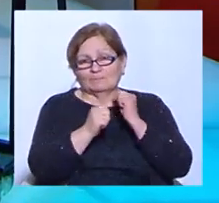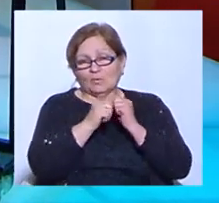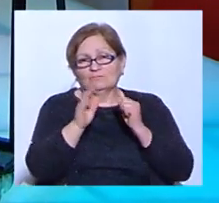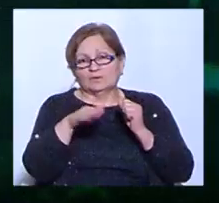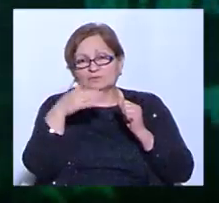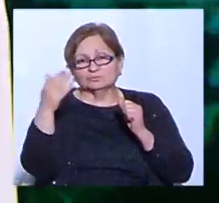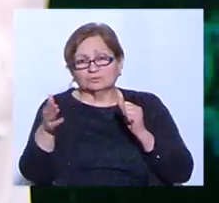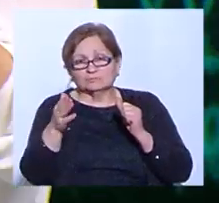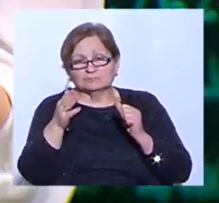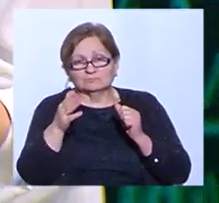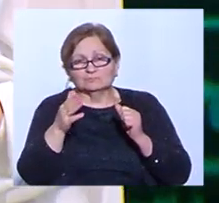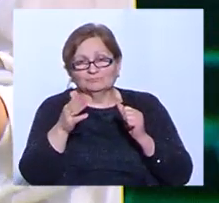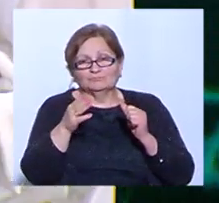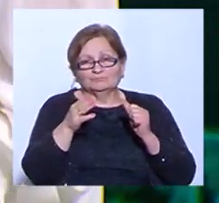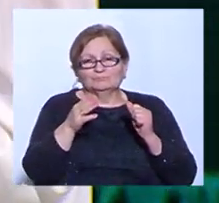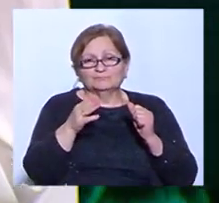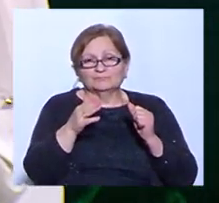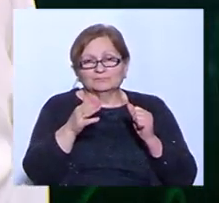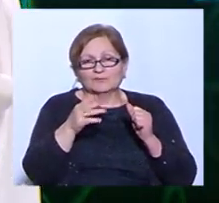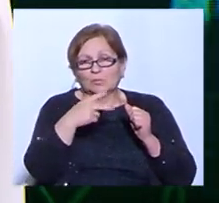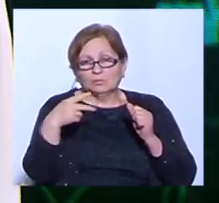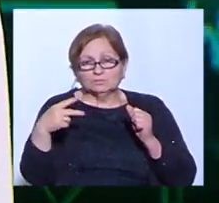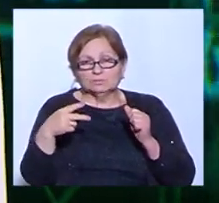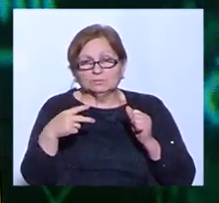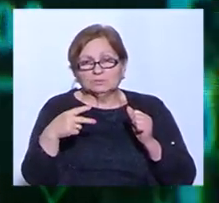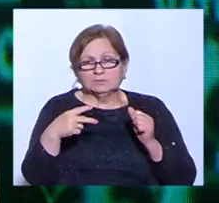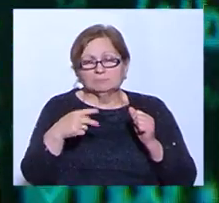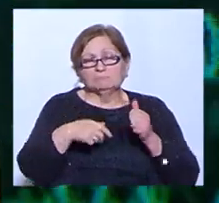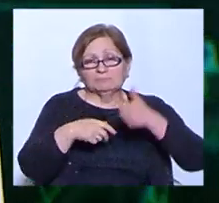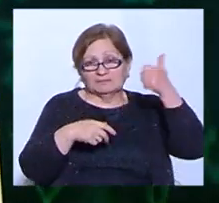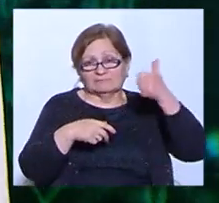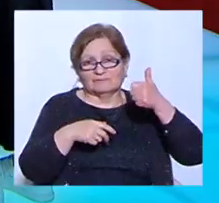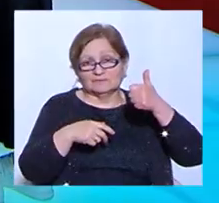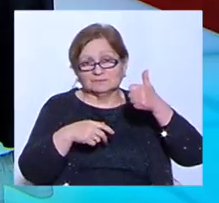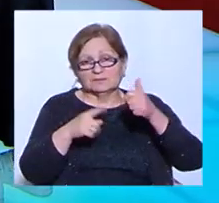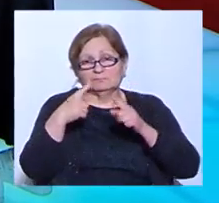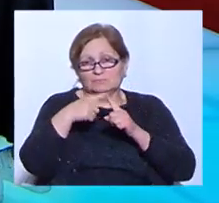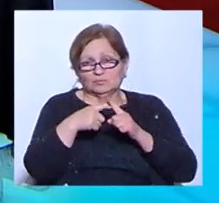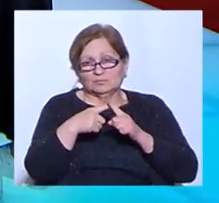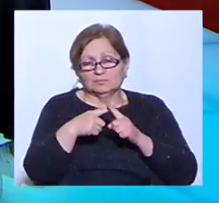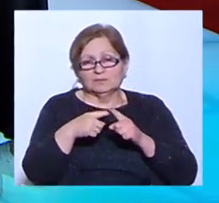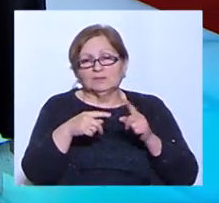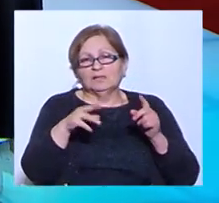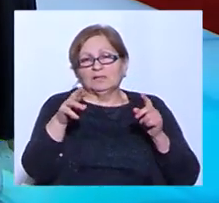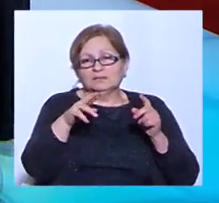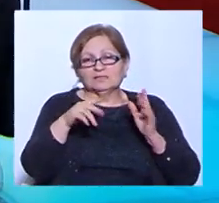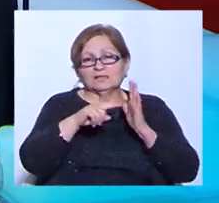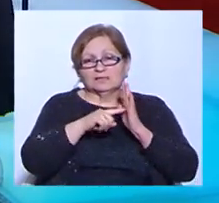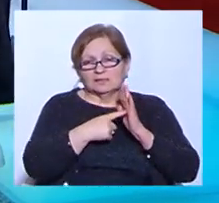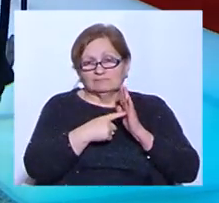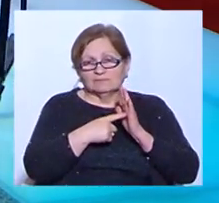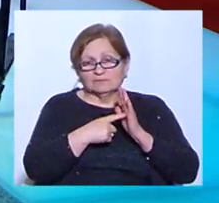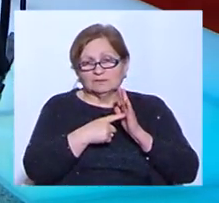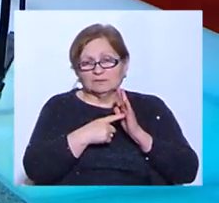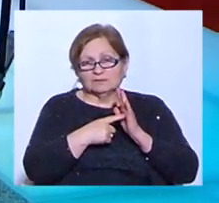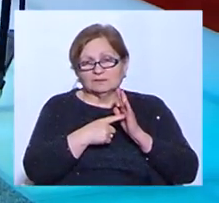შემდეგი, ნებისმიერი ყოველი შემდეგი უდრის პირველს, მიუმატოთ D გავამრავლოთ, აი